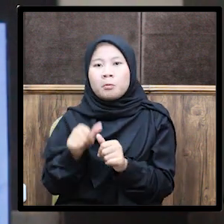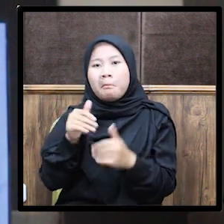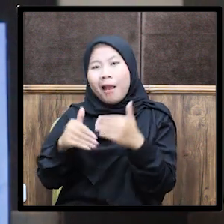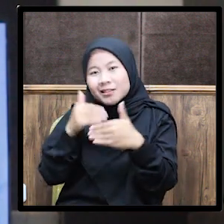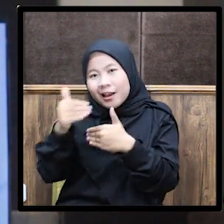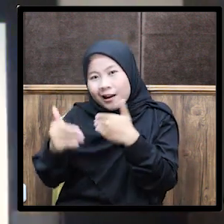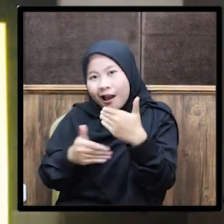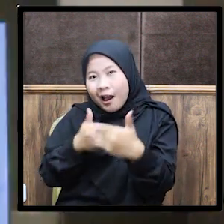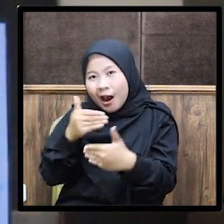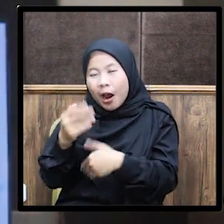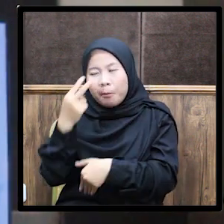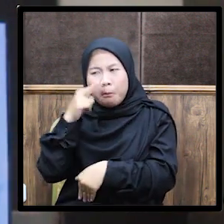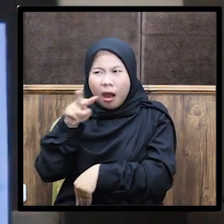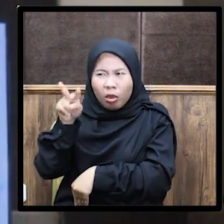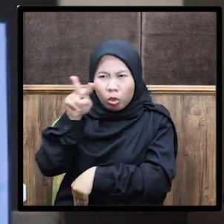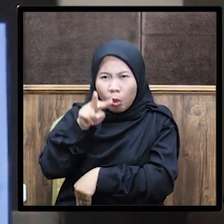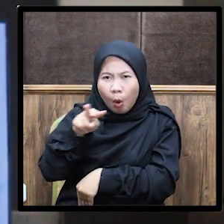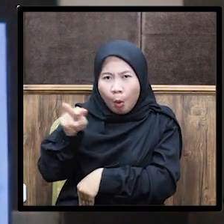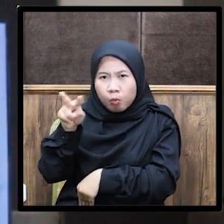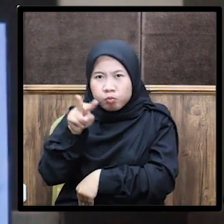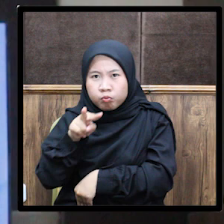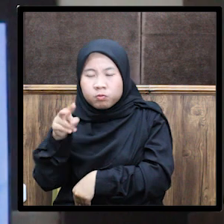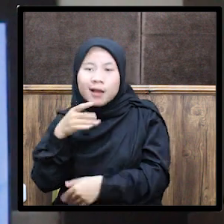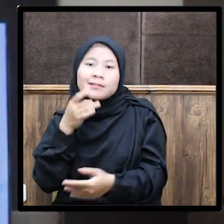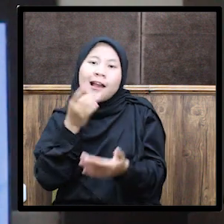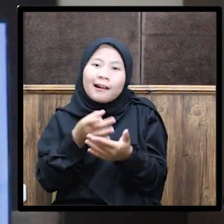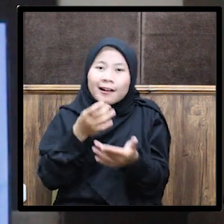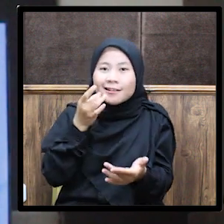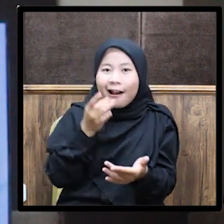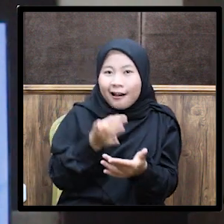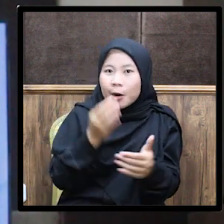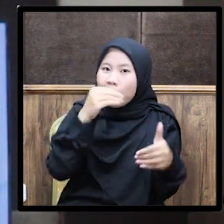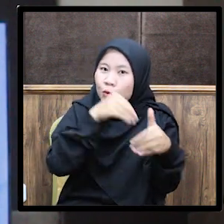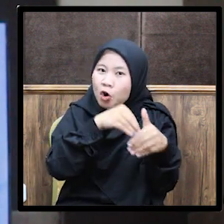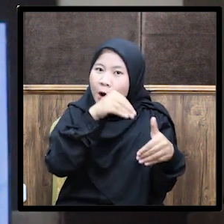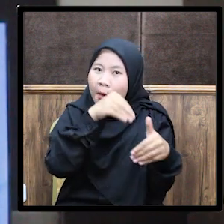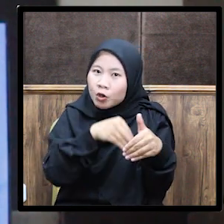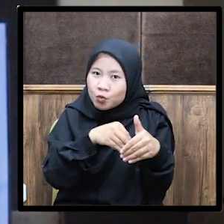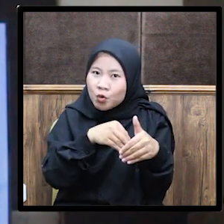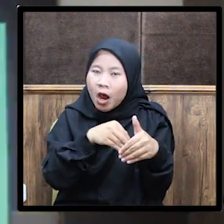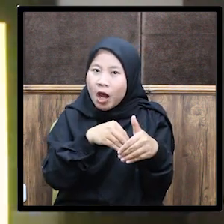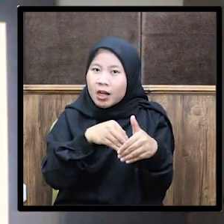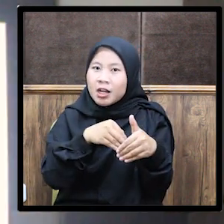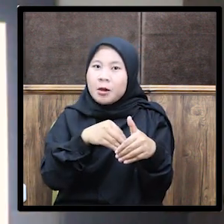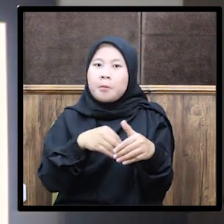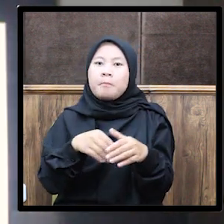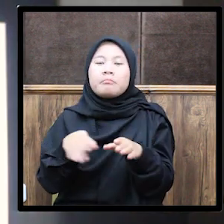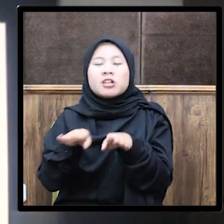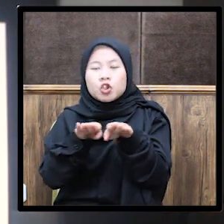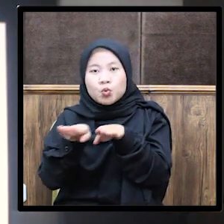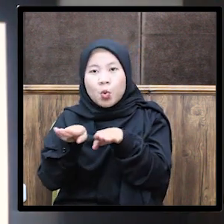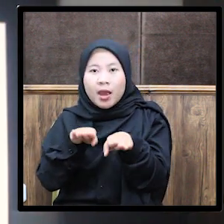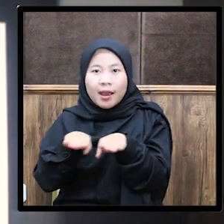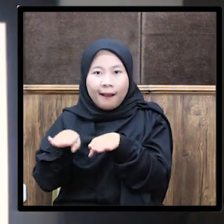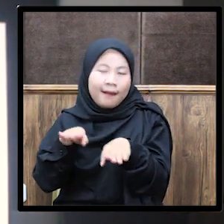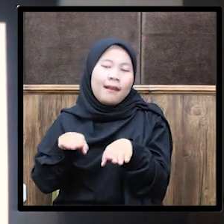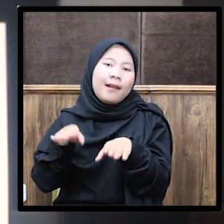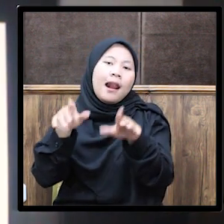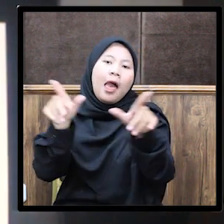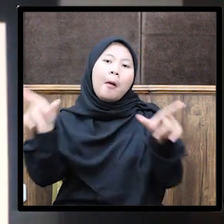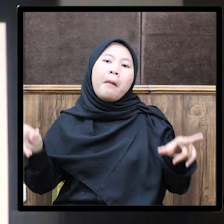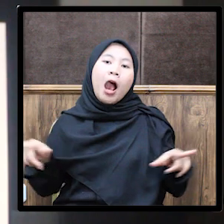pemantauan, memberikan masukan sesuai dengan temuan-temuan di lapangan, dan berharap apa